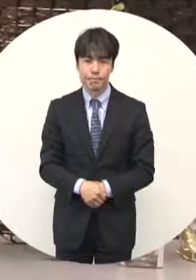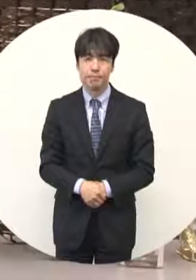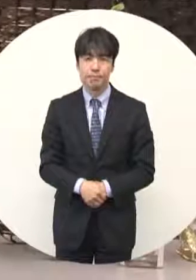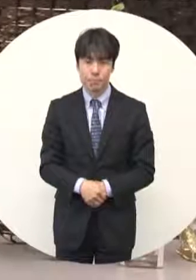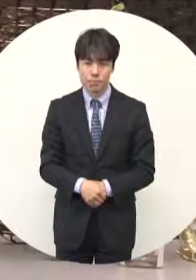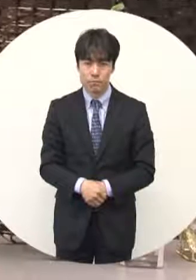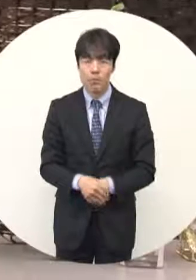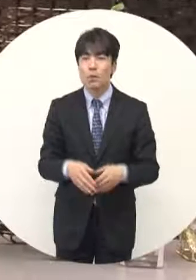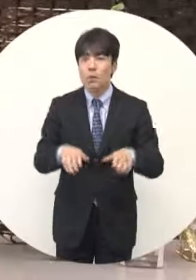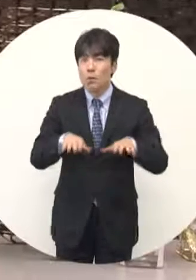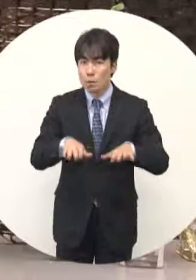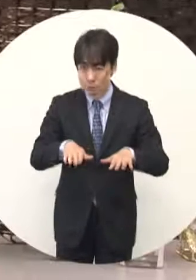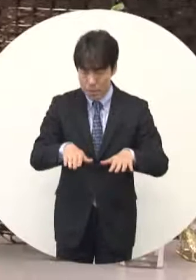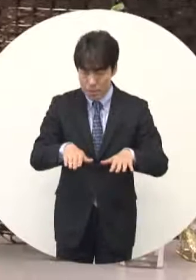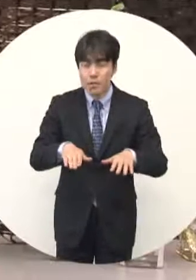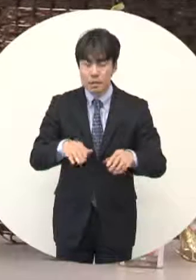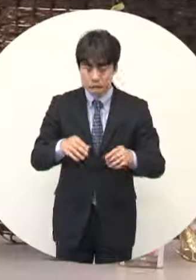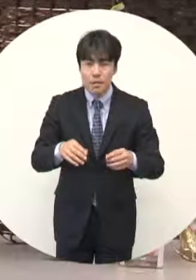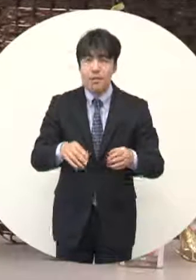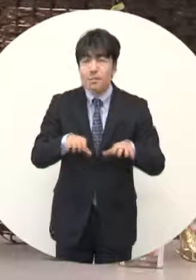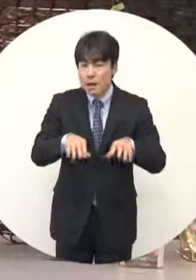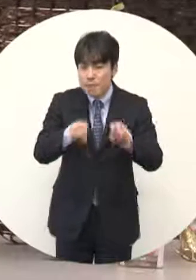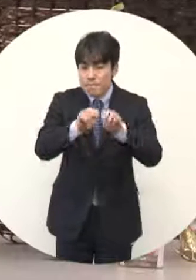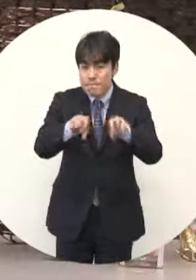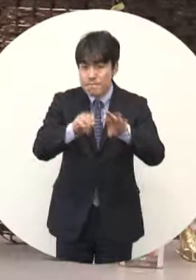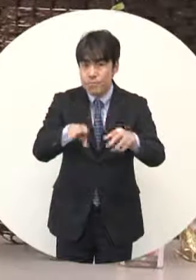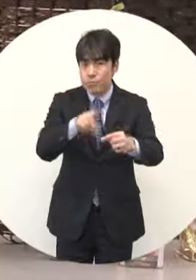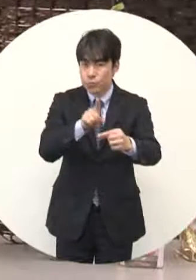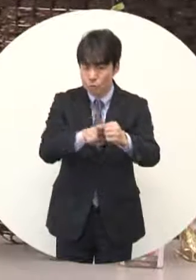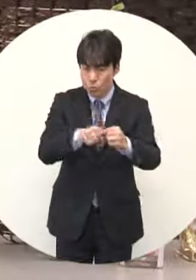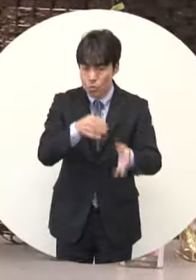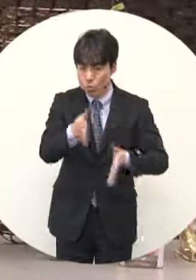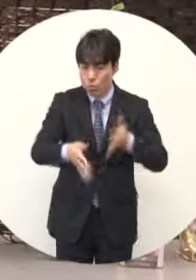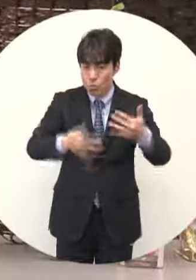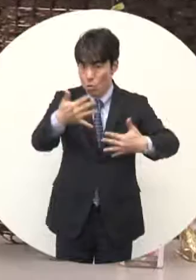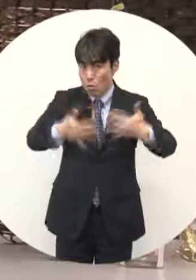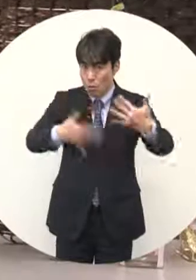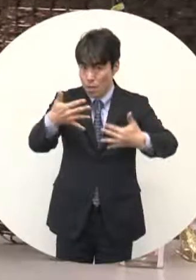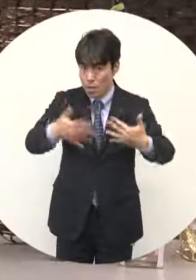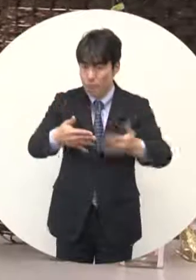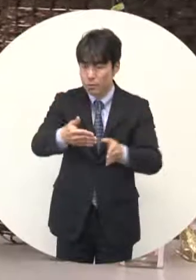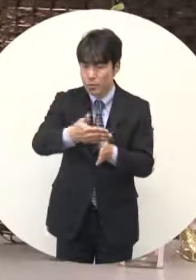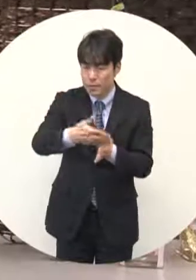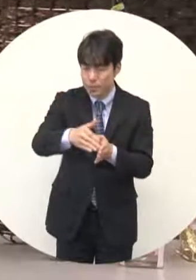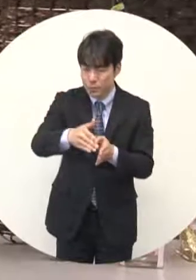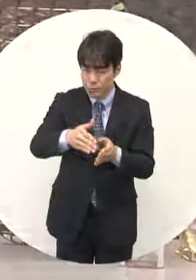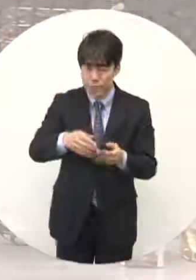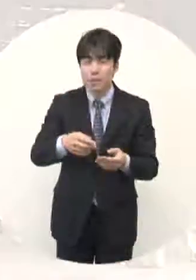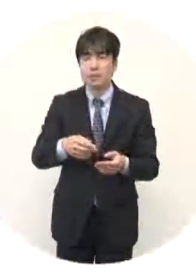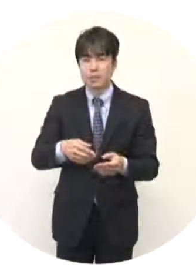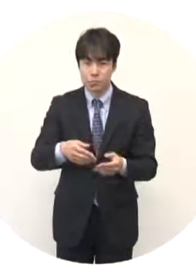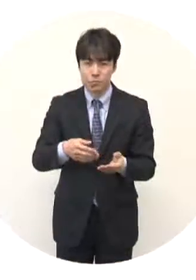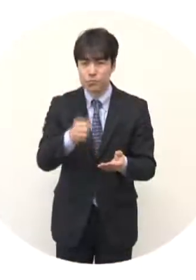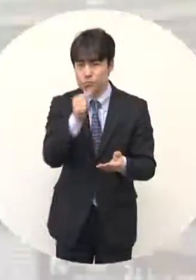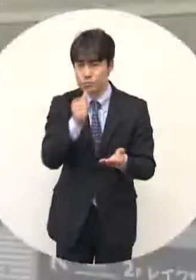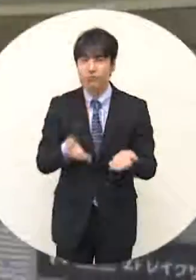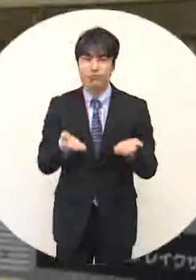今回番組では、現在配信されている動画の冒頭をお送りいたします。